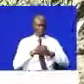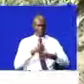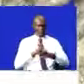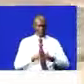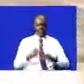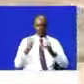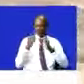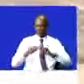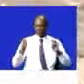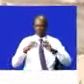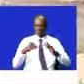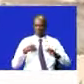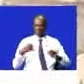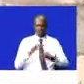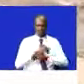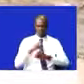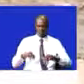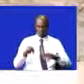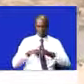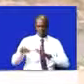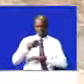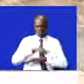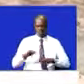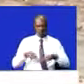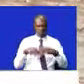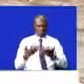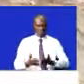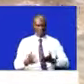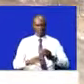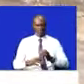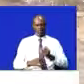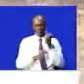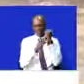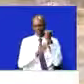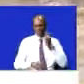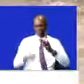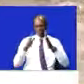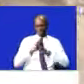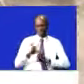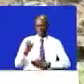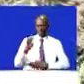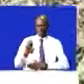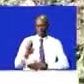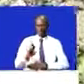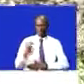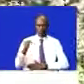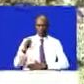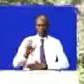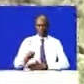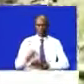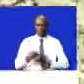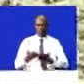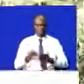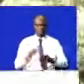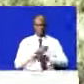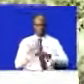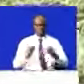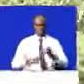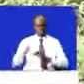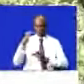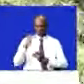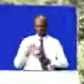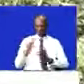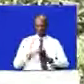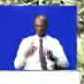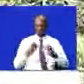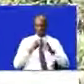ler e alwora mar bomani. Kuonde dak mag ongore machalo kaka Obunga pod mijing'o mar keto ler nitiere chien mokalo.